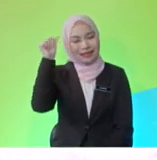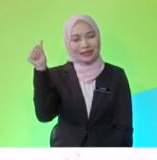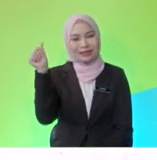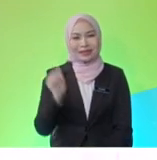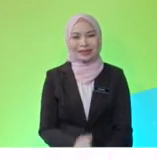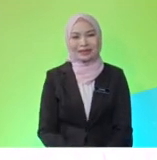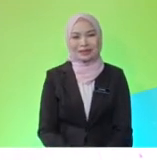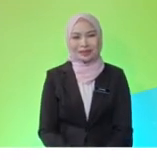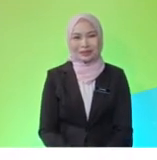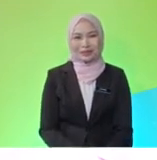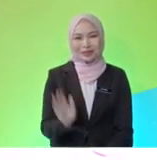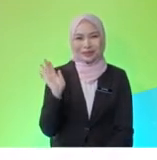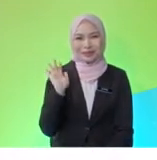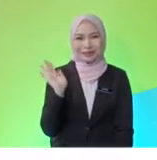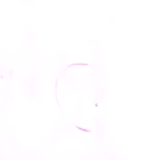wabarakatuh.